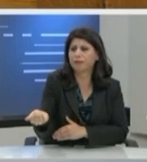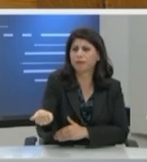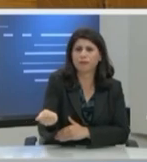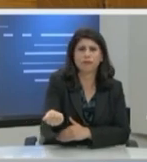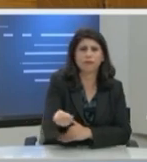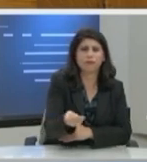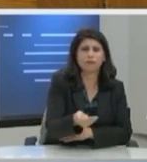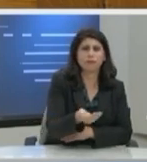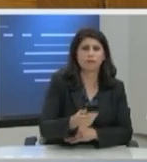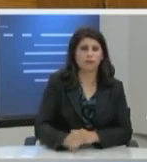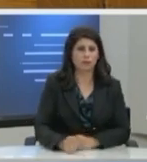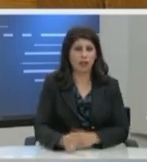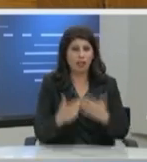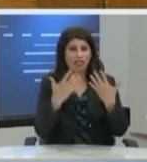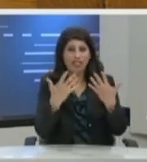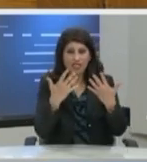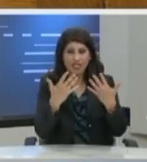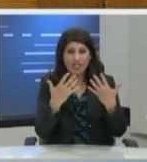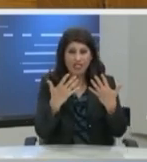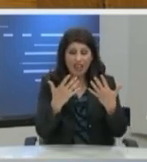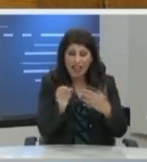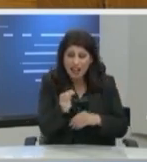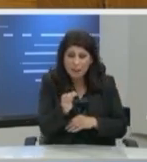με ενδέκατο του ευρώ να